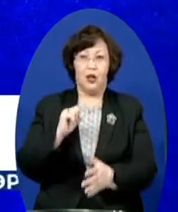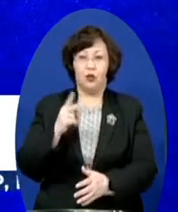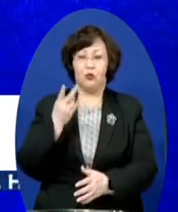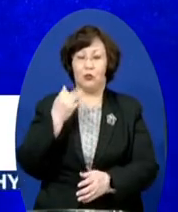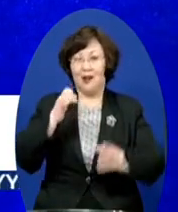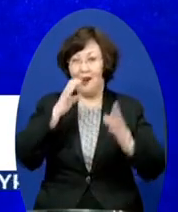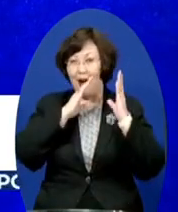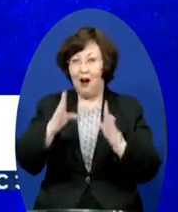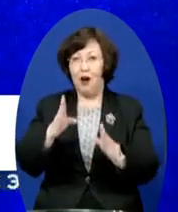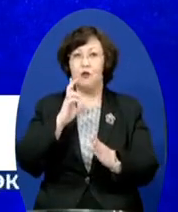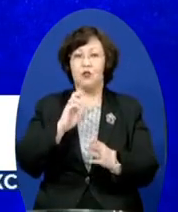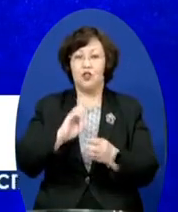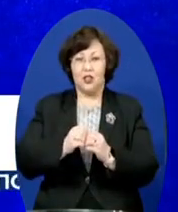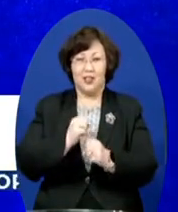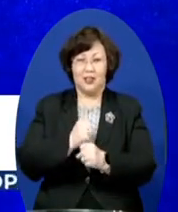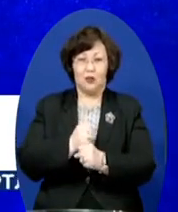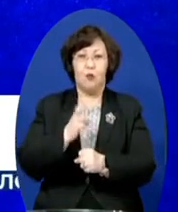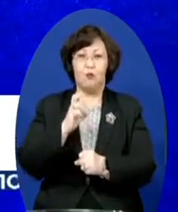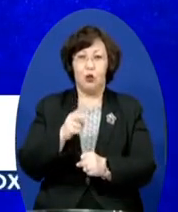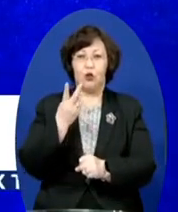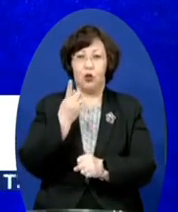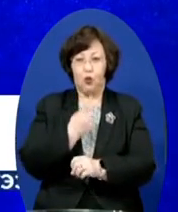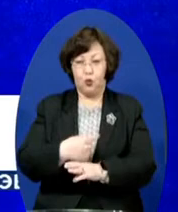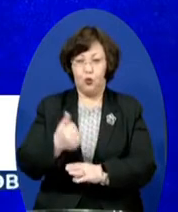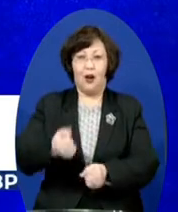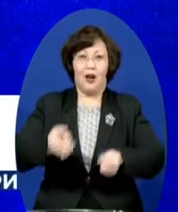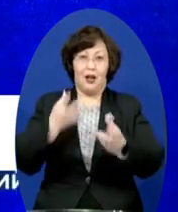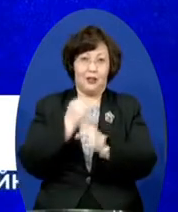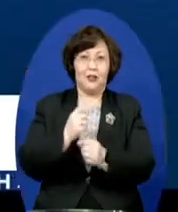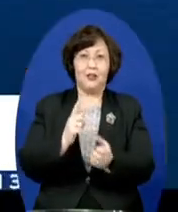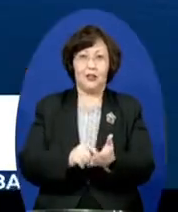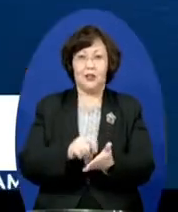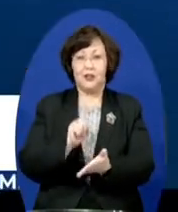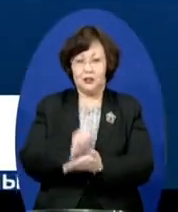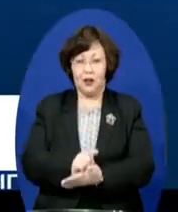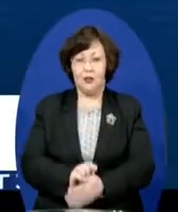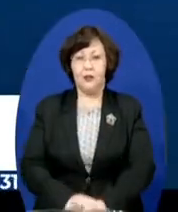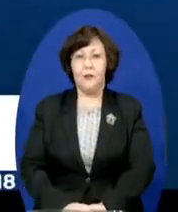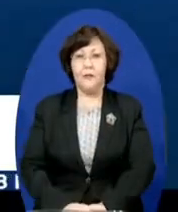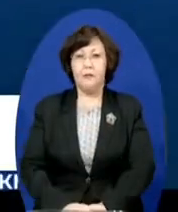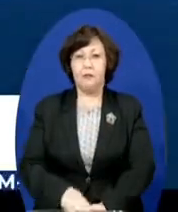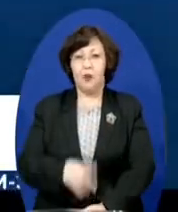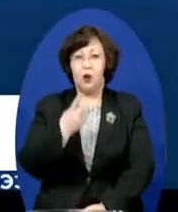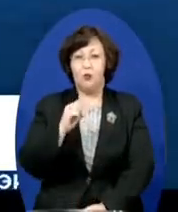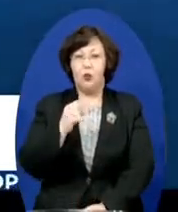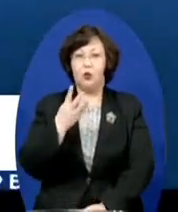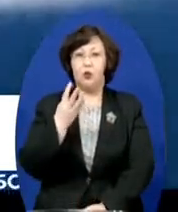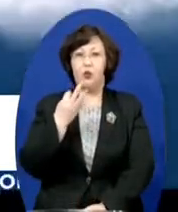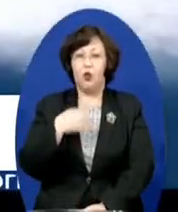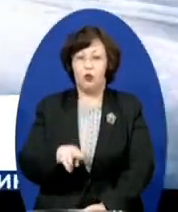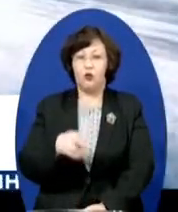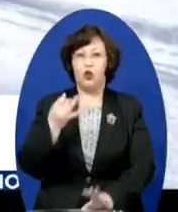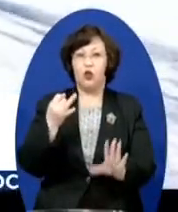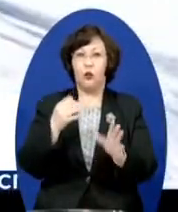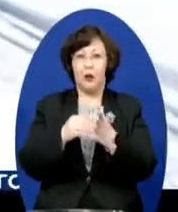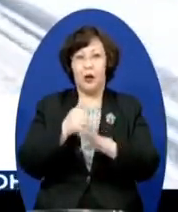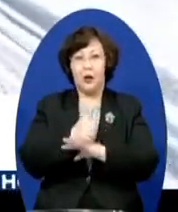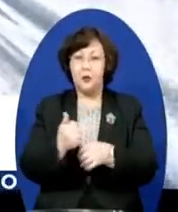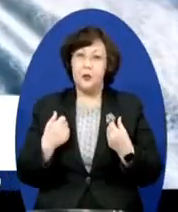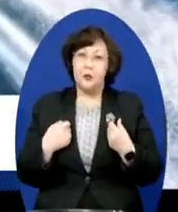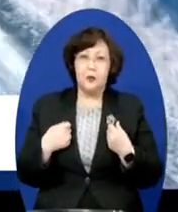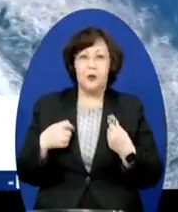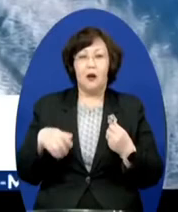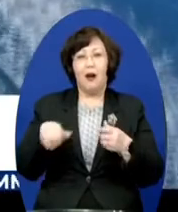төлөвлөгч бодит үр дүн гаргах ажиллах зайлшгүй шаардлагатай байна. 2004 онд 7,000 жуулчин